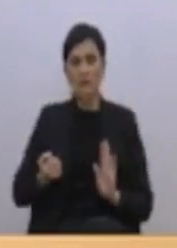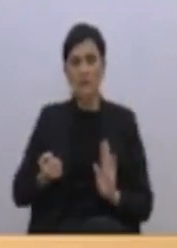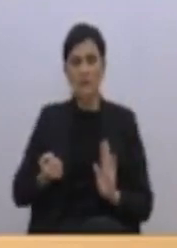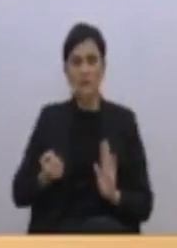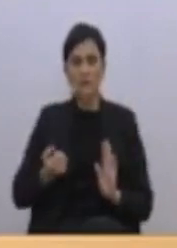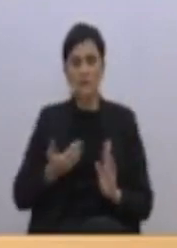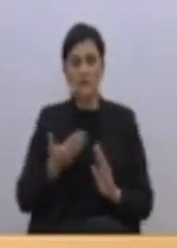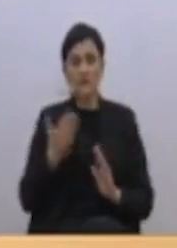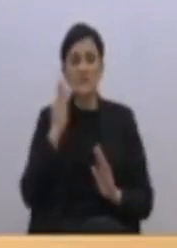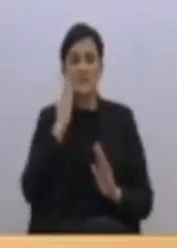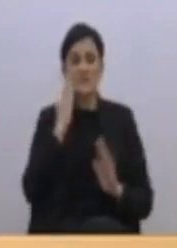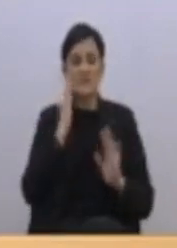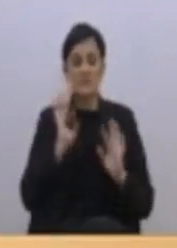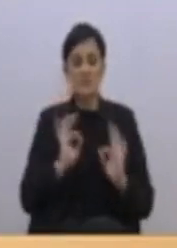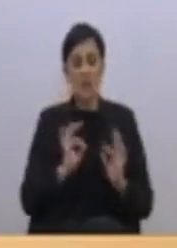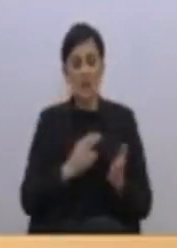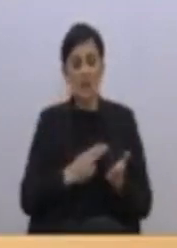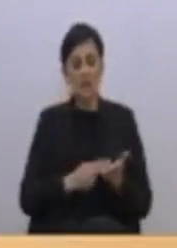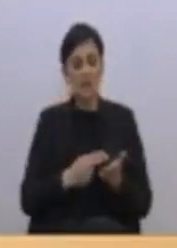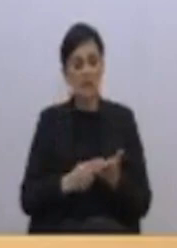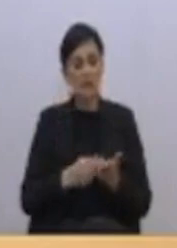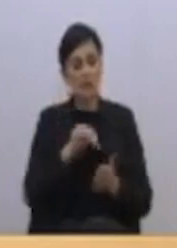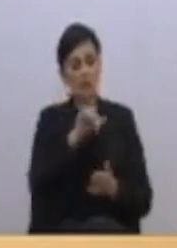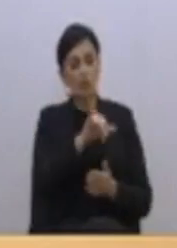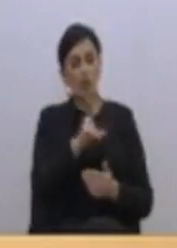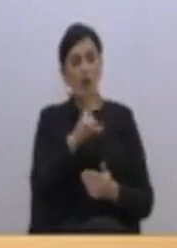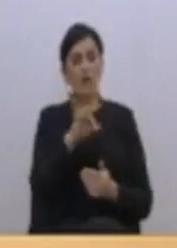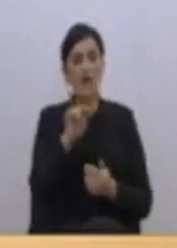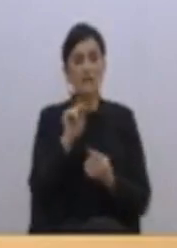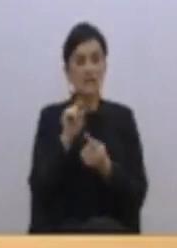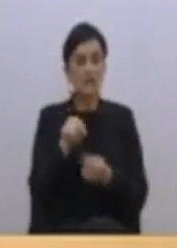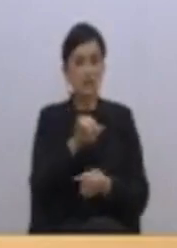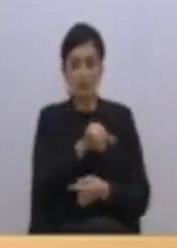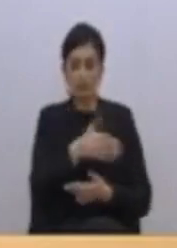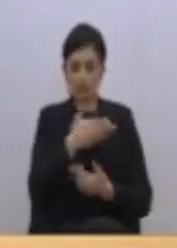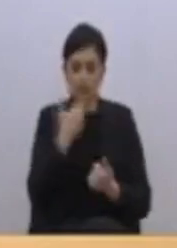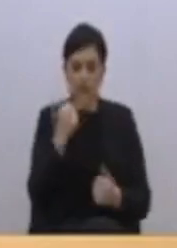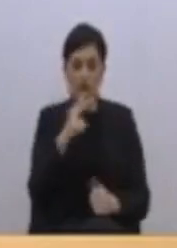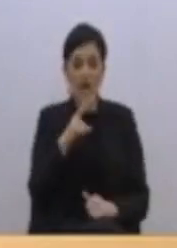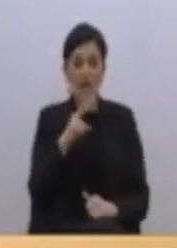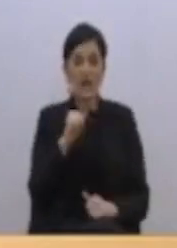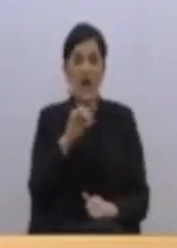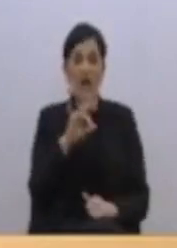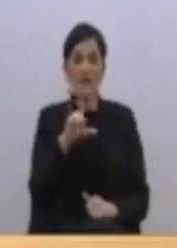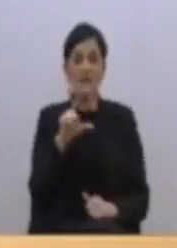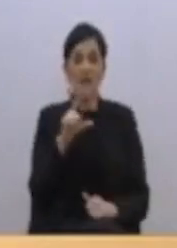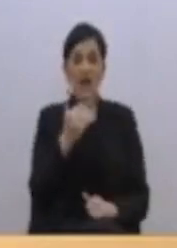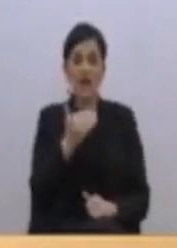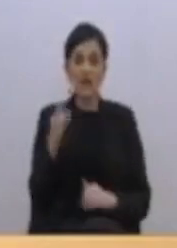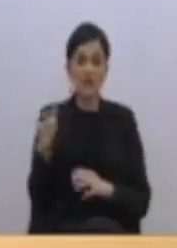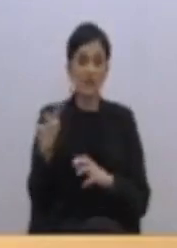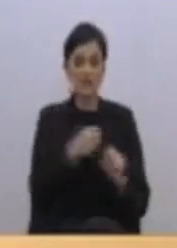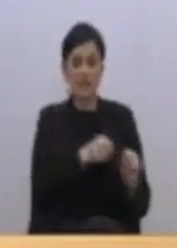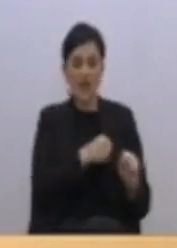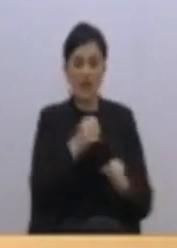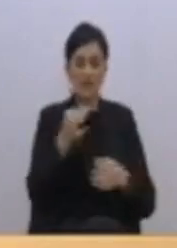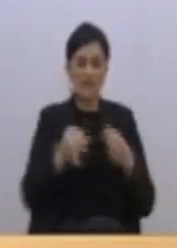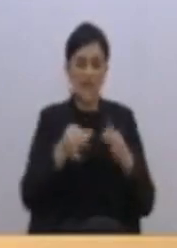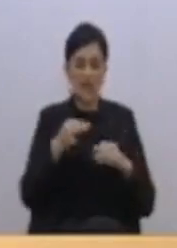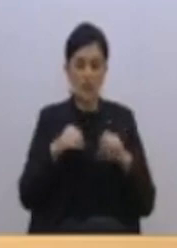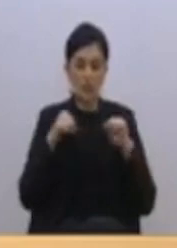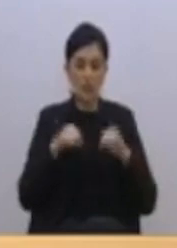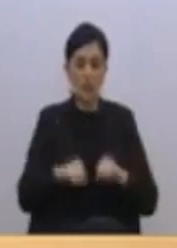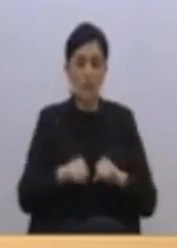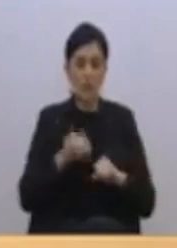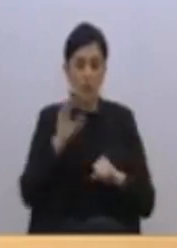არანაირი სამართლებრივი მტკიცებულება თქვენ ლაზარეს წინააღმდეგ არ აქვთ. ლაზარეს თქვენ წაართვით სასამართლოს უფლება,